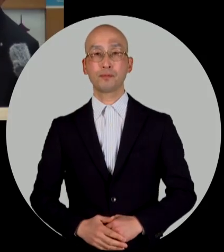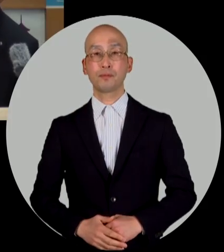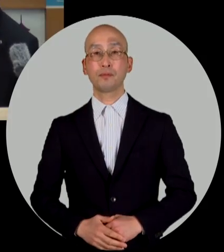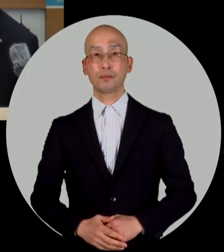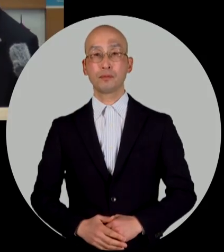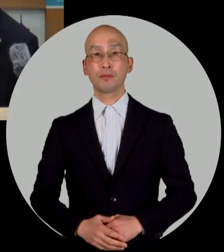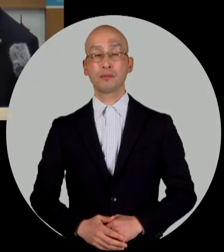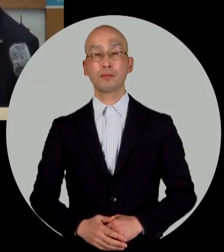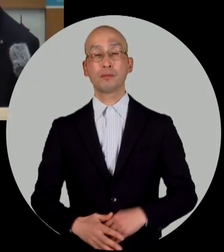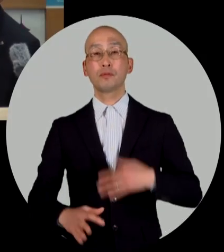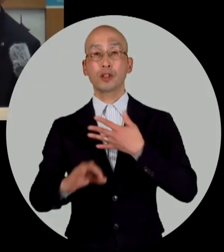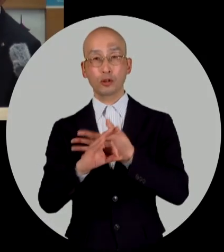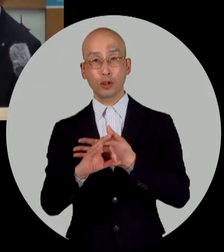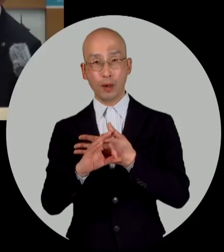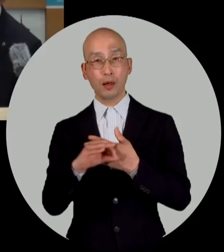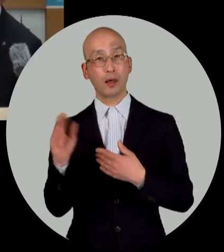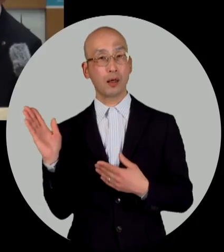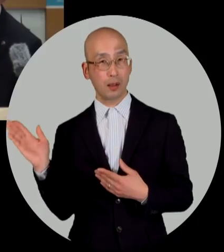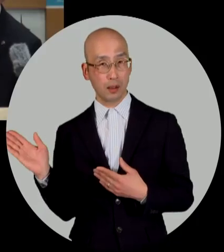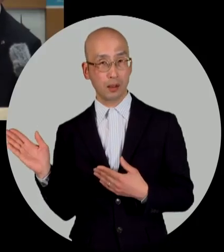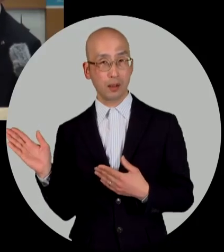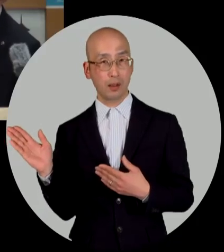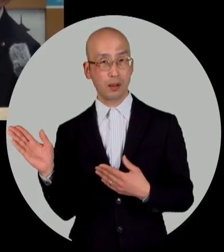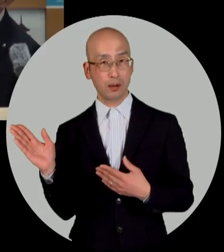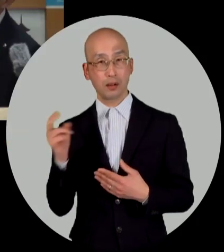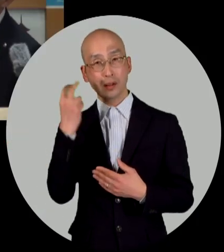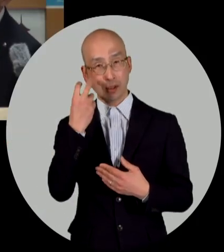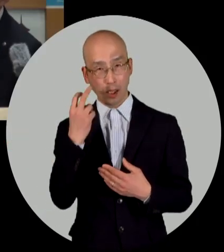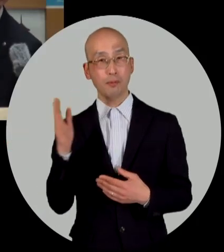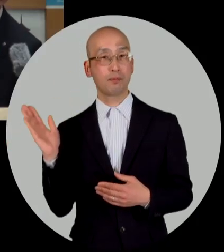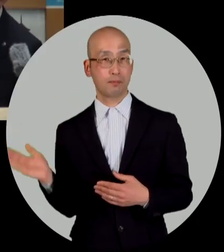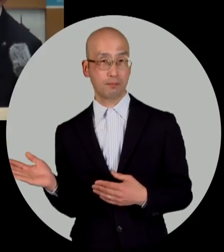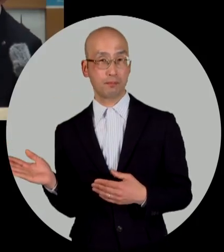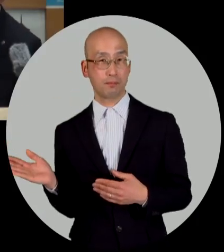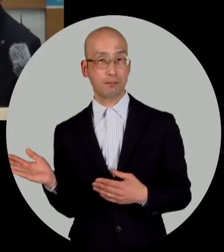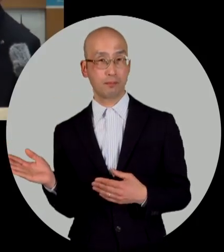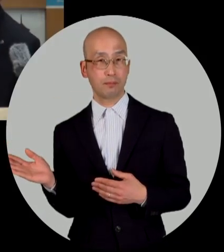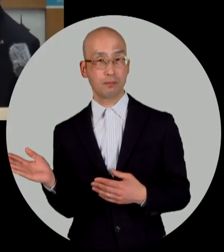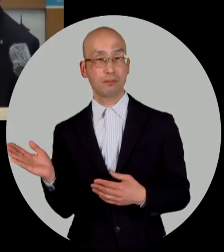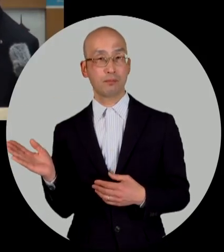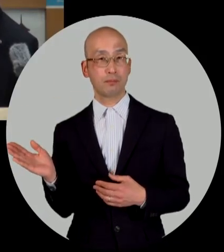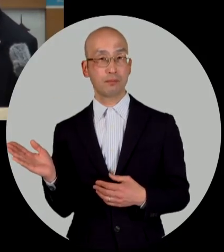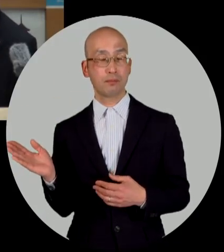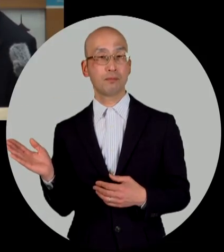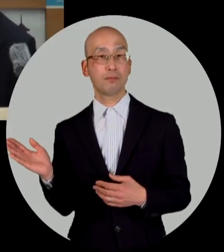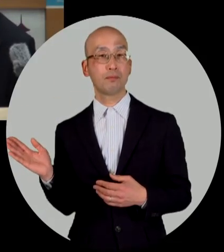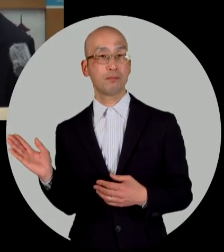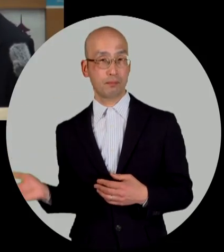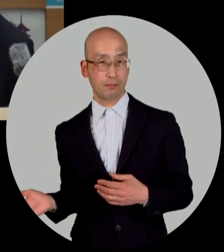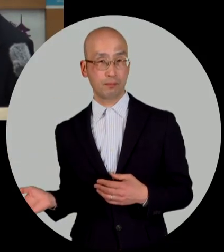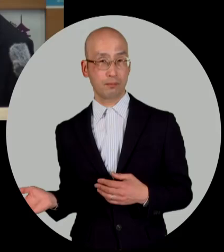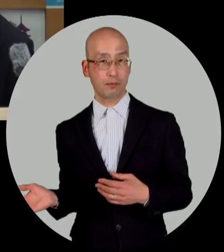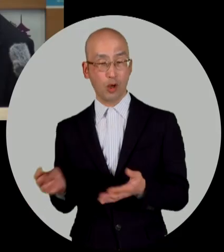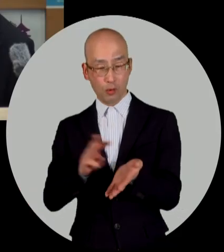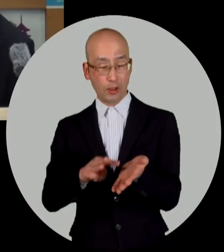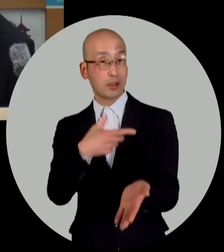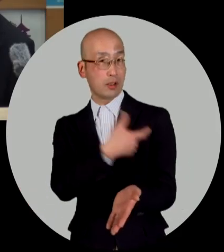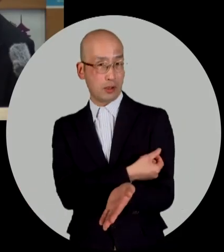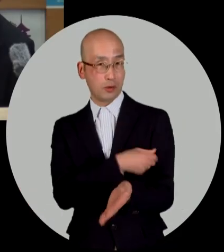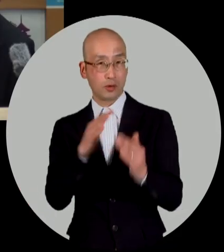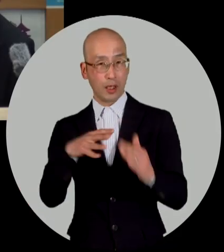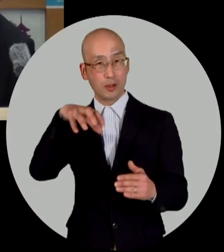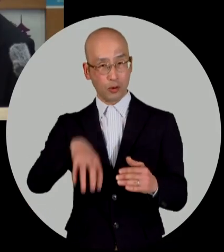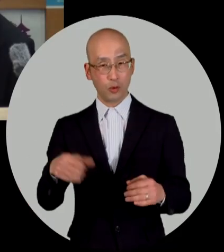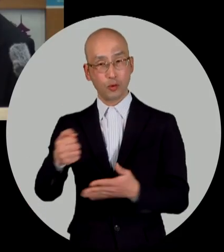無症状者対象の無料検査ですとか、入院待機ステーションの運営、それから京都府のワクチン接種会場の運